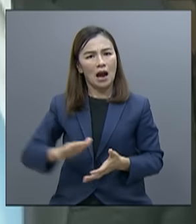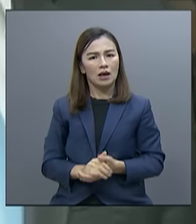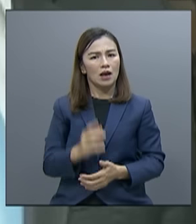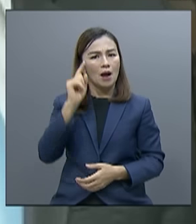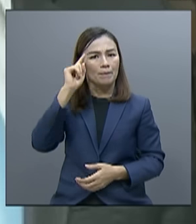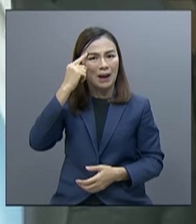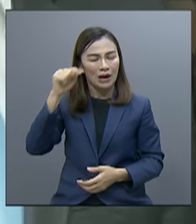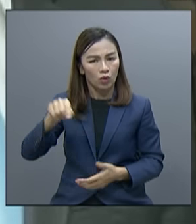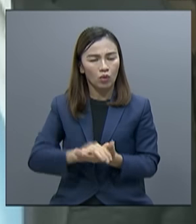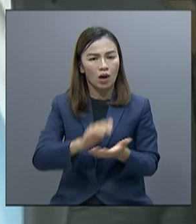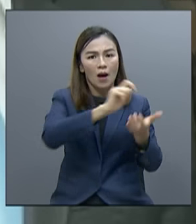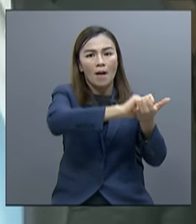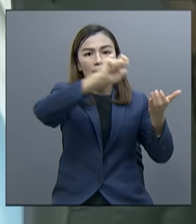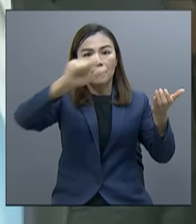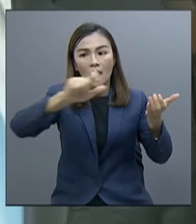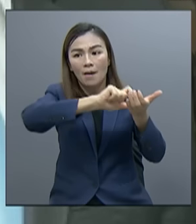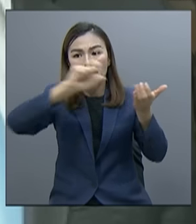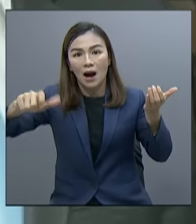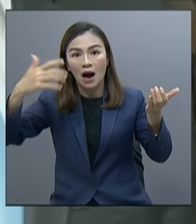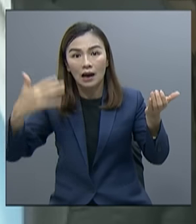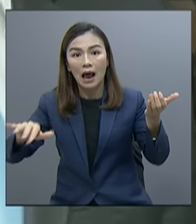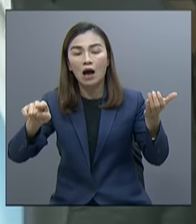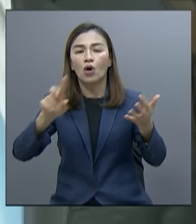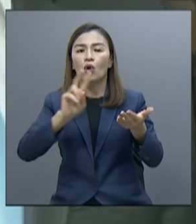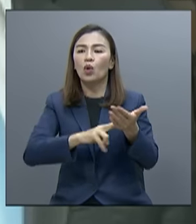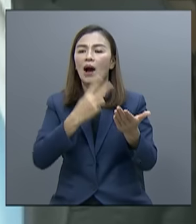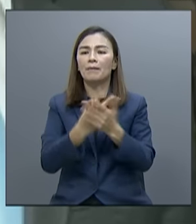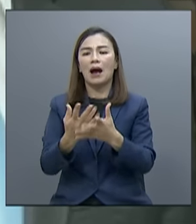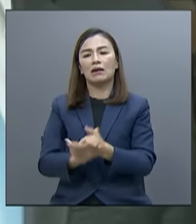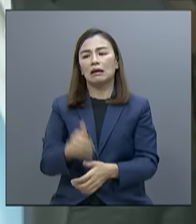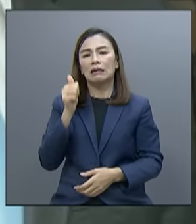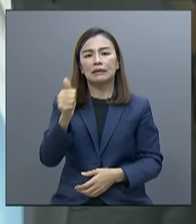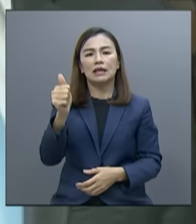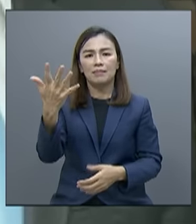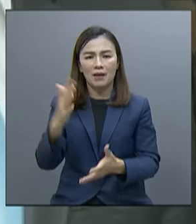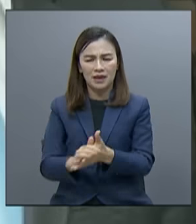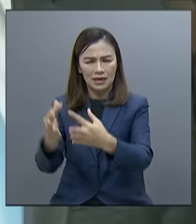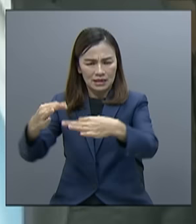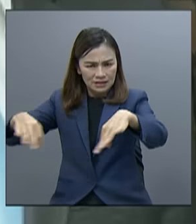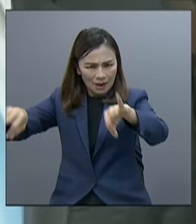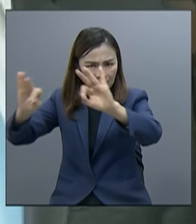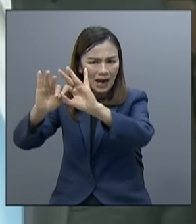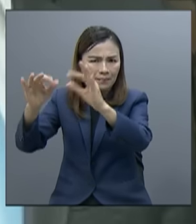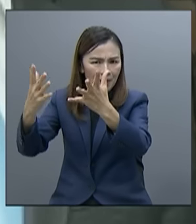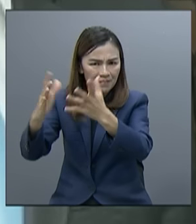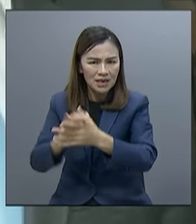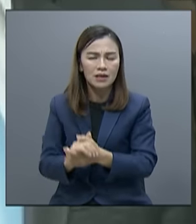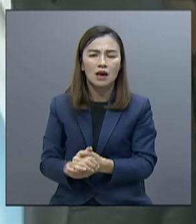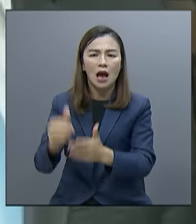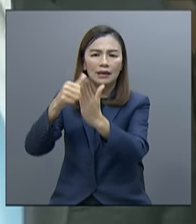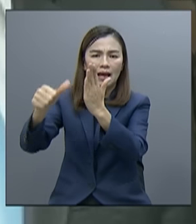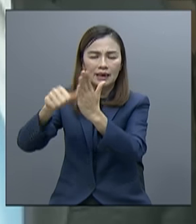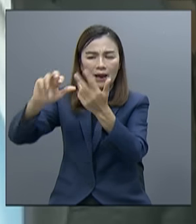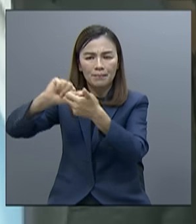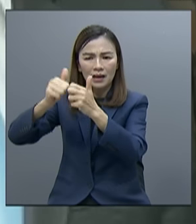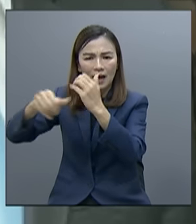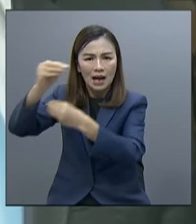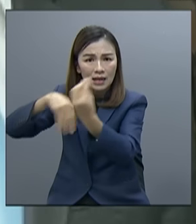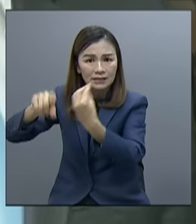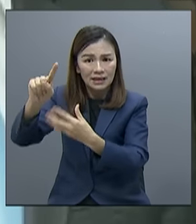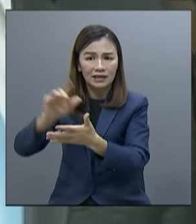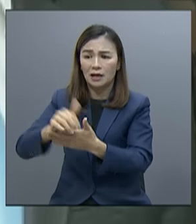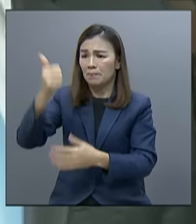การพิสูจน์ได้ว่านะครับมันไม่เป็นความจำเป็นเดือดร้อนต้องการหรือว่าต้องการที่จะไปแก้ไขปัญหาเศรษฐกิจหรือมันไม่ได้